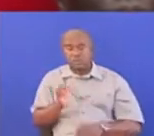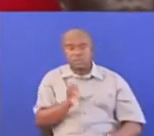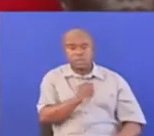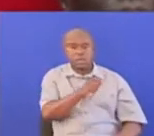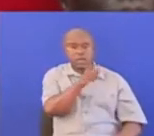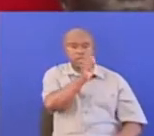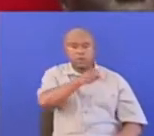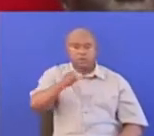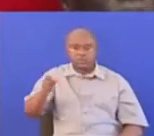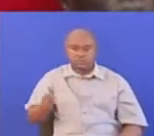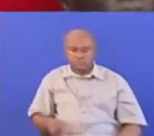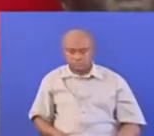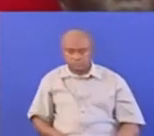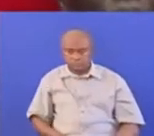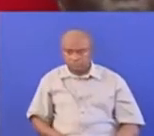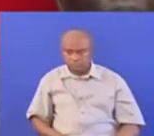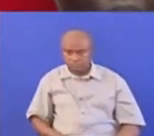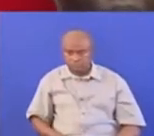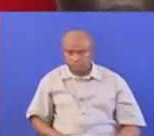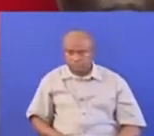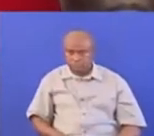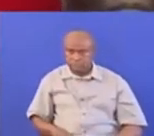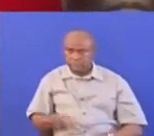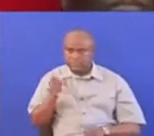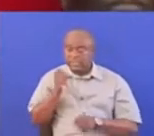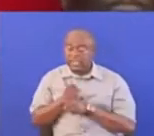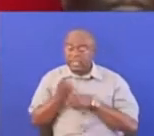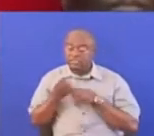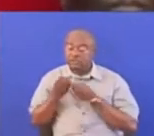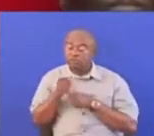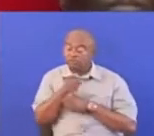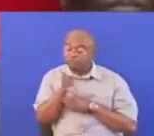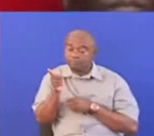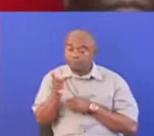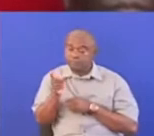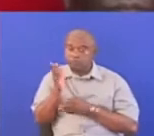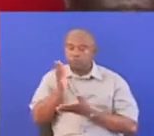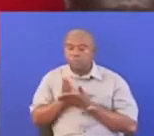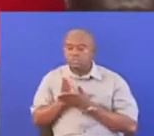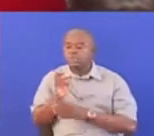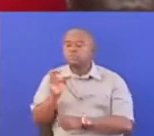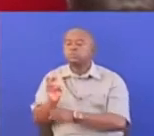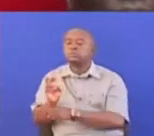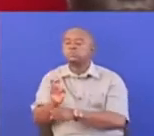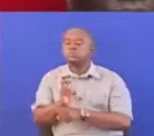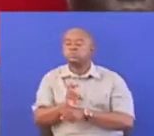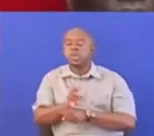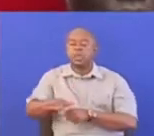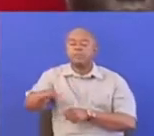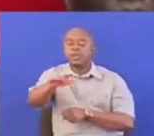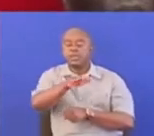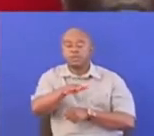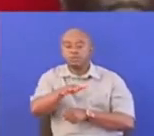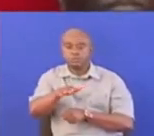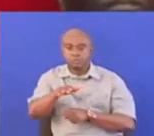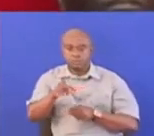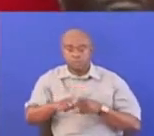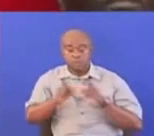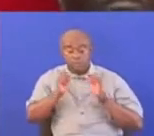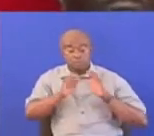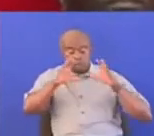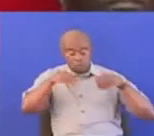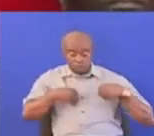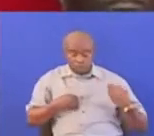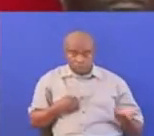jema. Kazi tuliyowapa wahifadhi ni kuhakikisha kwamba maeneo tuliyowapa yanalindwa, lakini pia lazima tukubali